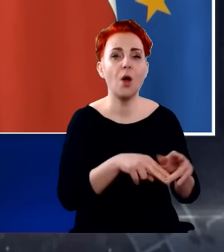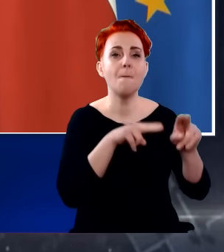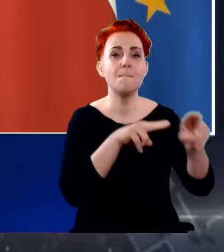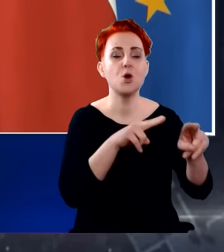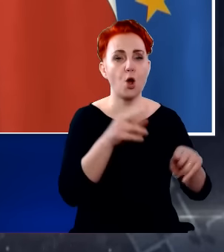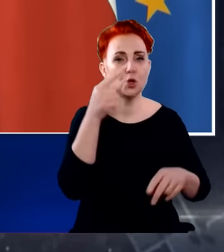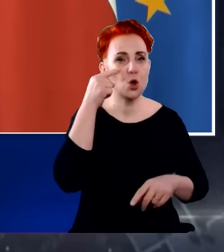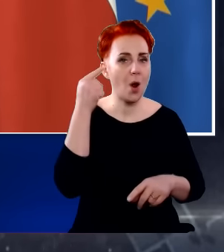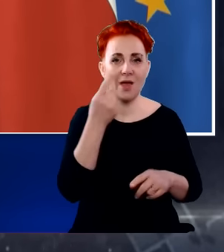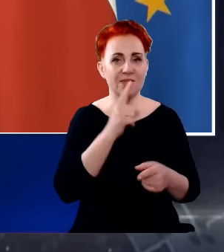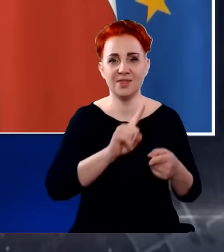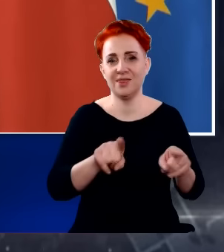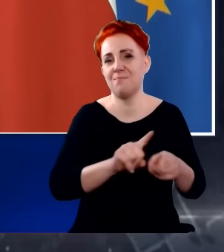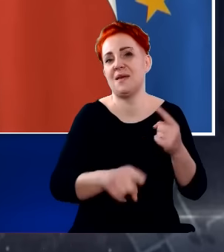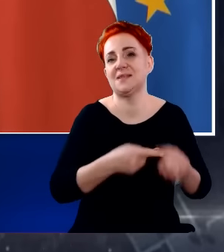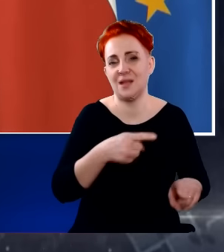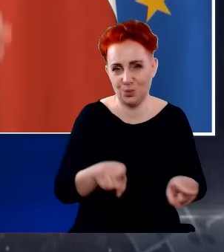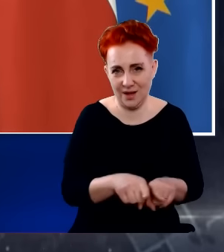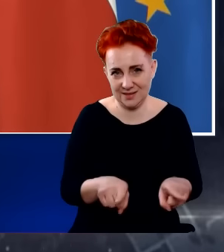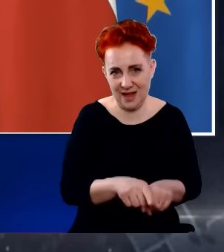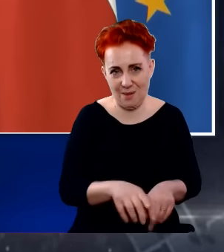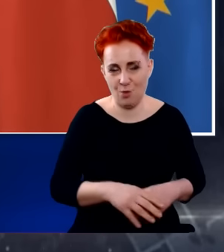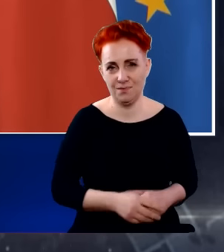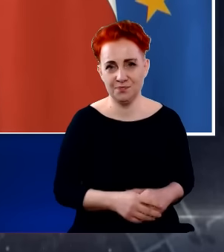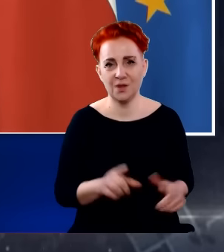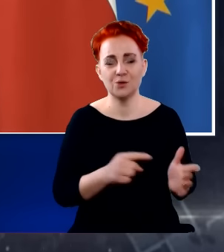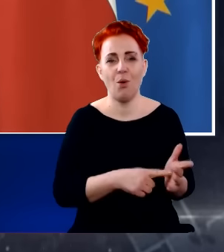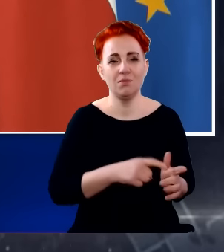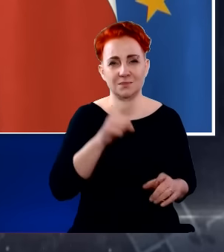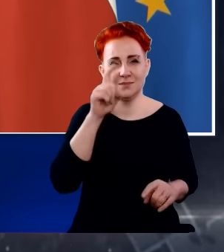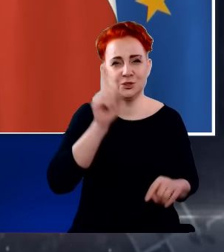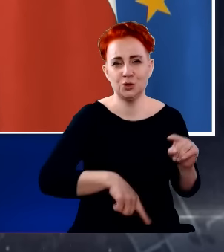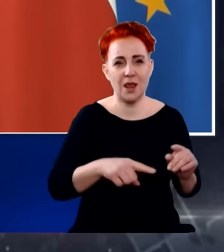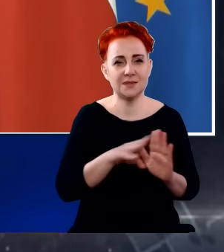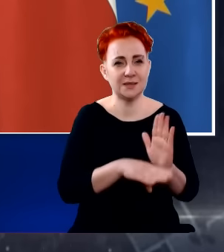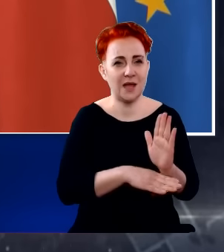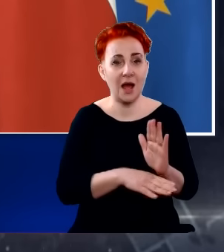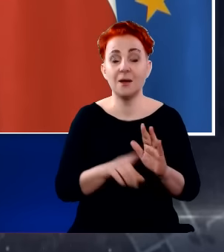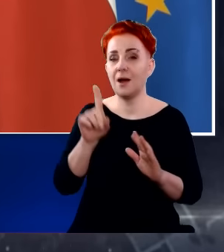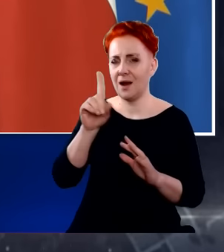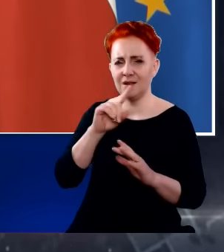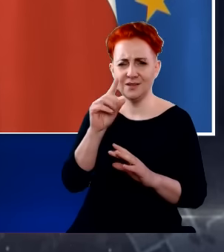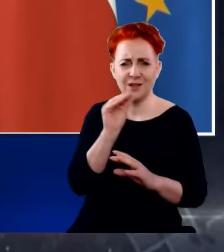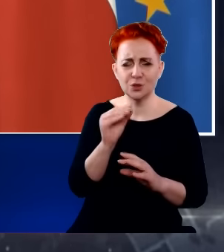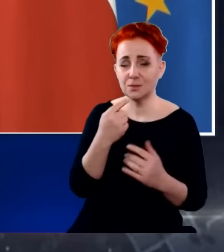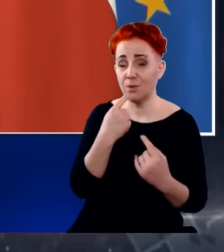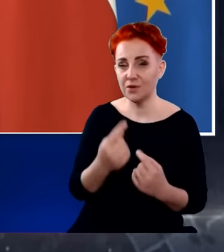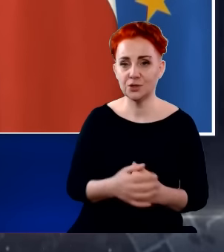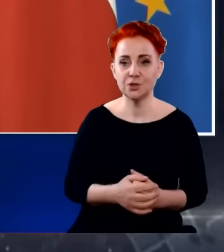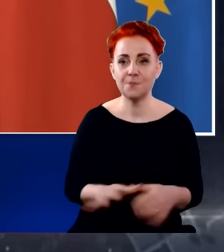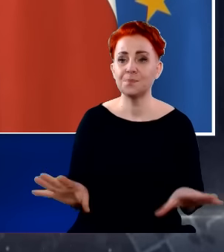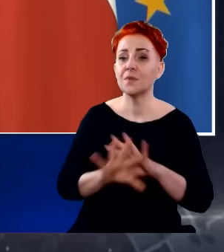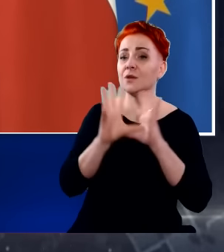jest w zasadzie bez sensu i nie będzie złe zasady. Ale pani marszałek, ja zapytam... To wszystko jednym słowem. Także to wszystko